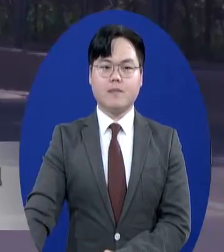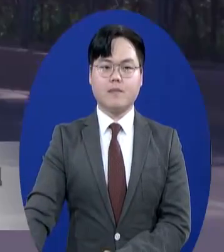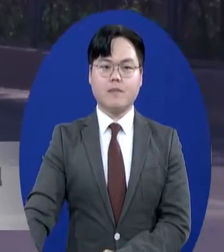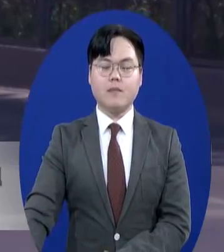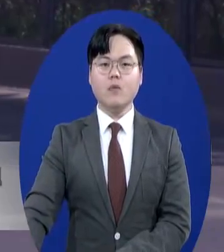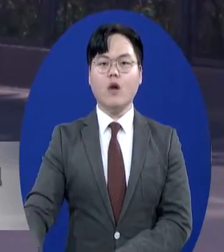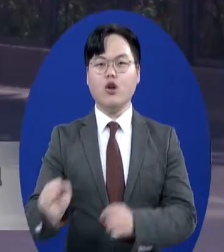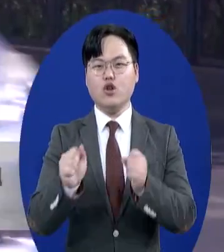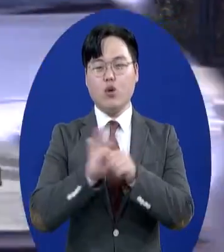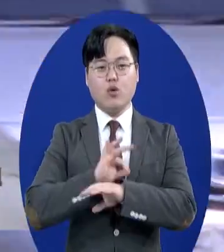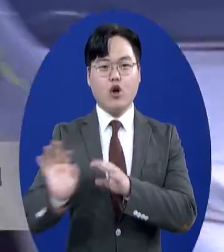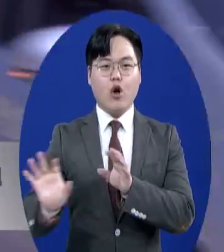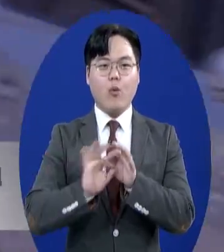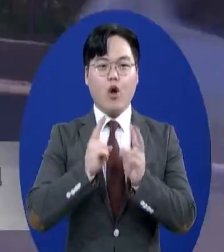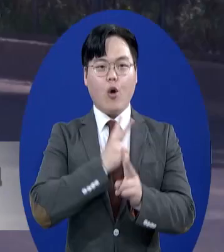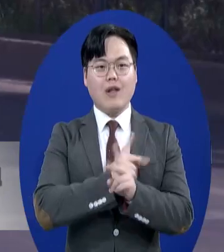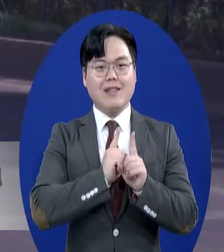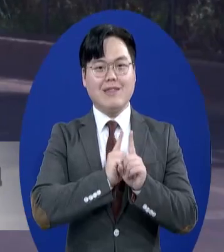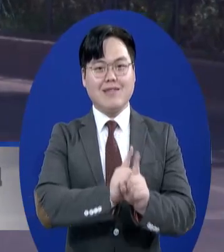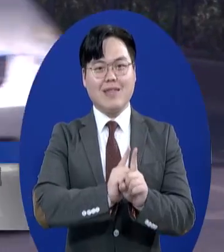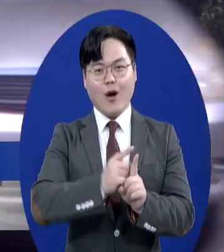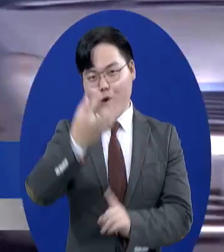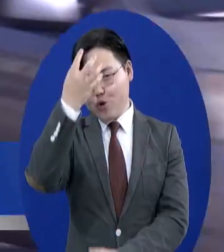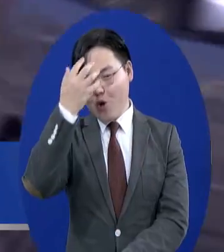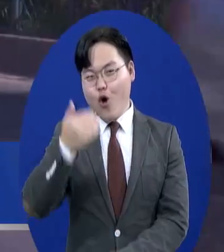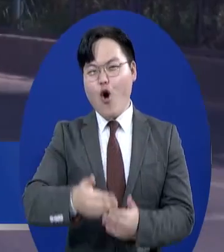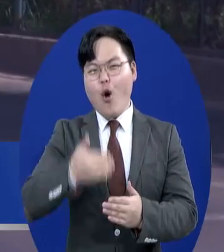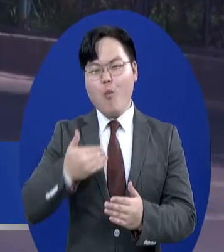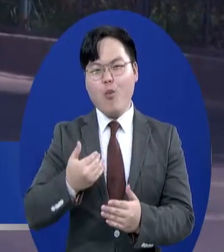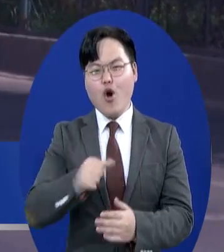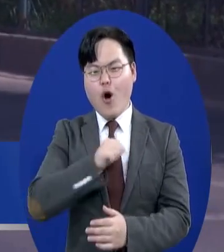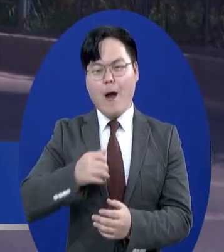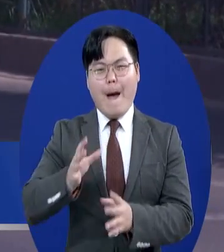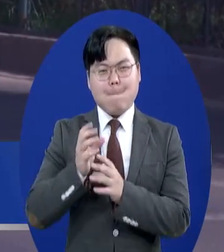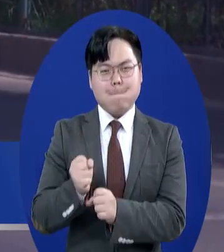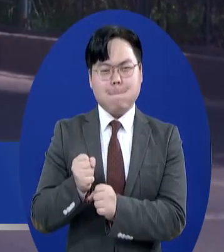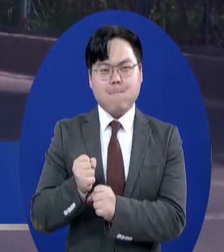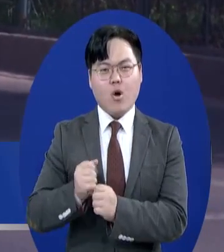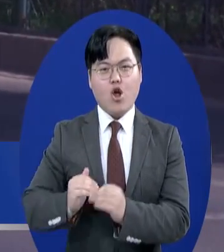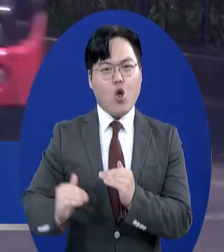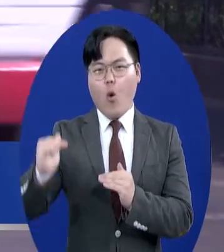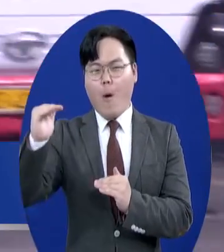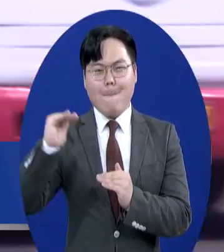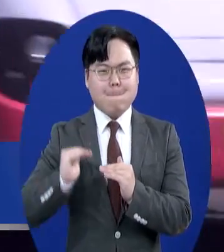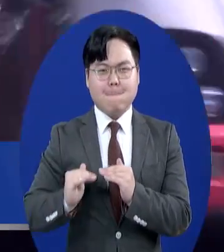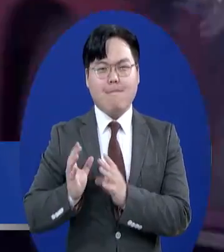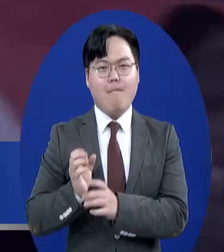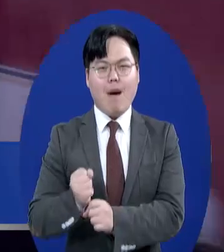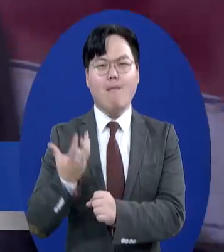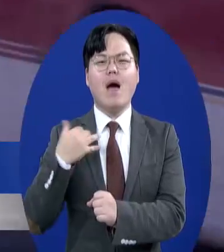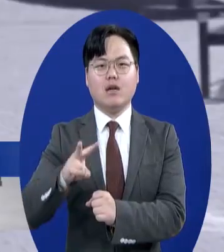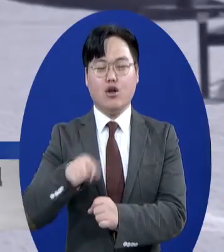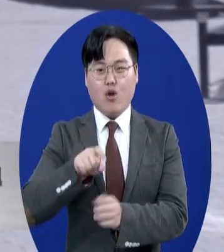тэр цар тахлын хуультай холбогдуулан төрөөс шатхууны үнийг өнгөрсөн хугацаанд хүчээр барьж ирсэн. За энэ хүчээр барьж ирсэн энэ бодлого дуусах